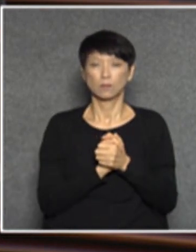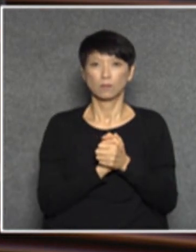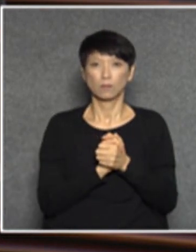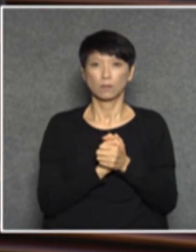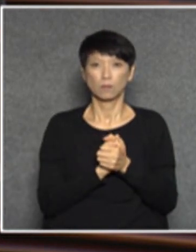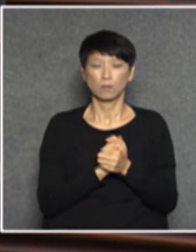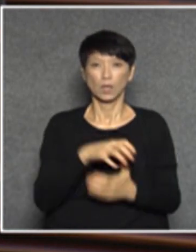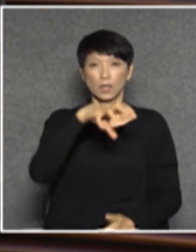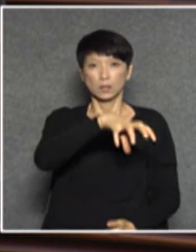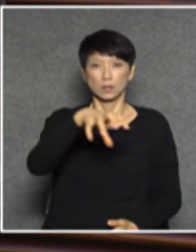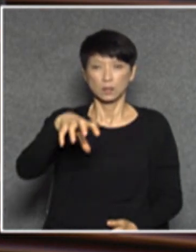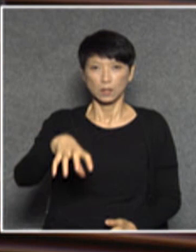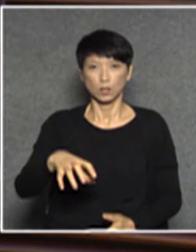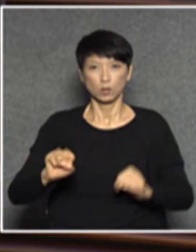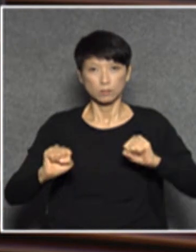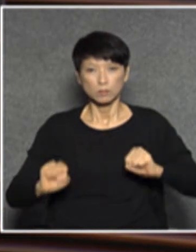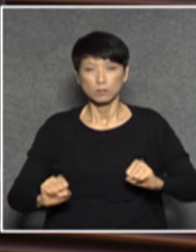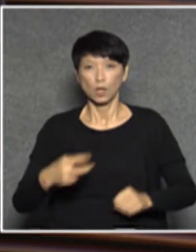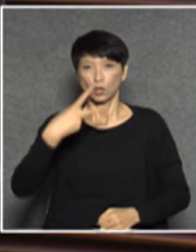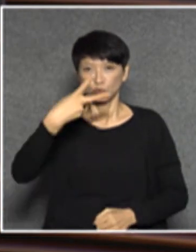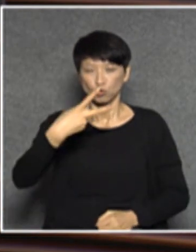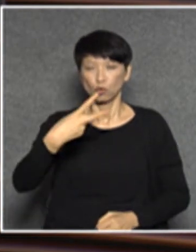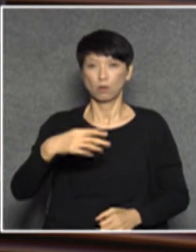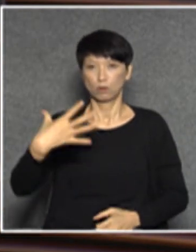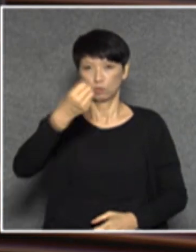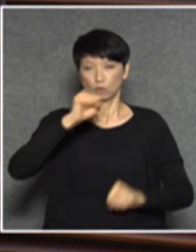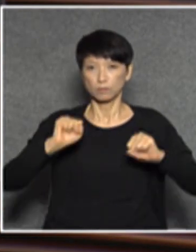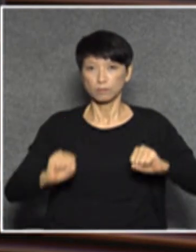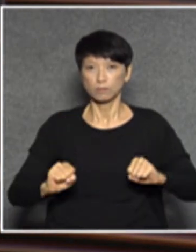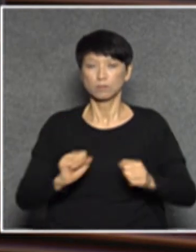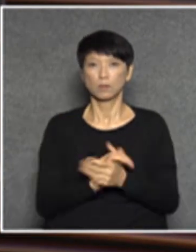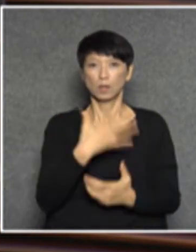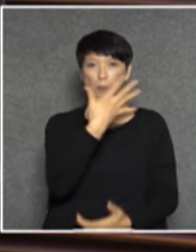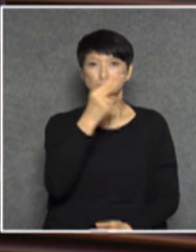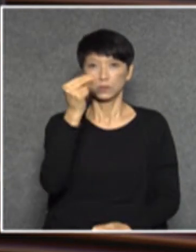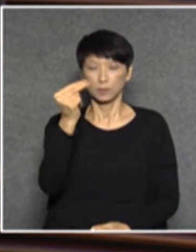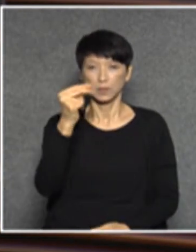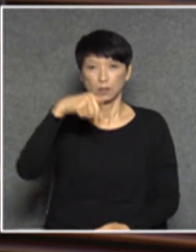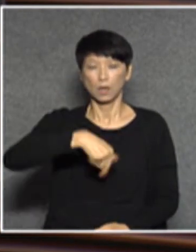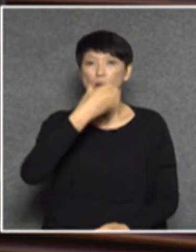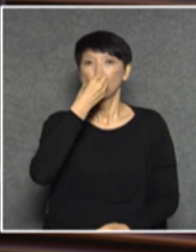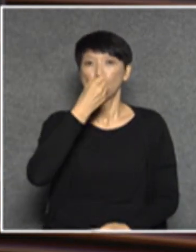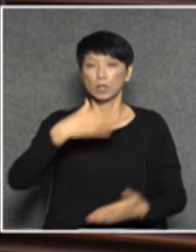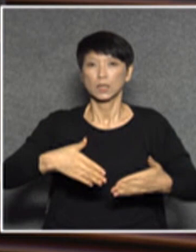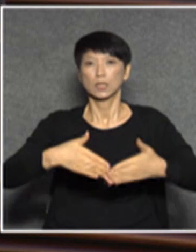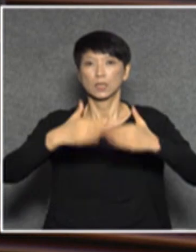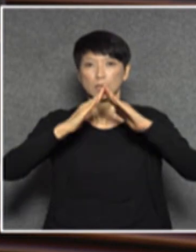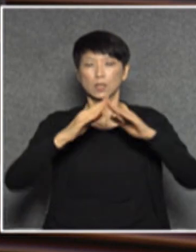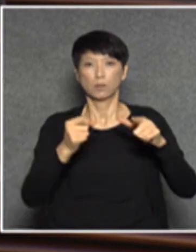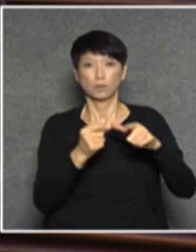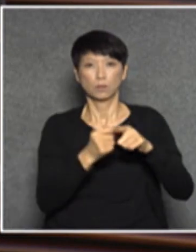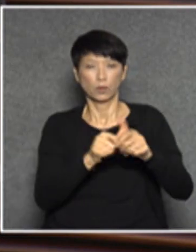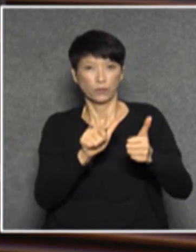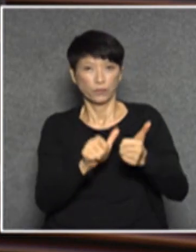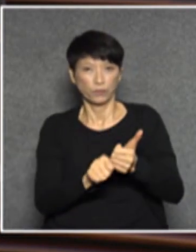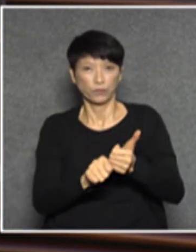部，甚至可以說是雙總部，以製造大量的機構，57個國家可以在香港建立它的機構和它的附屬機構，將他